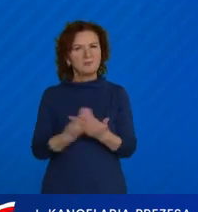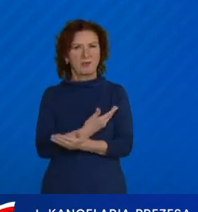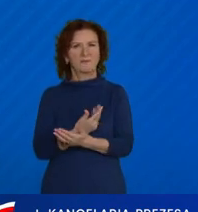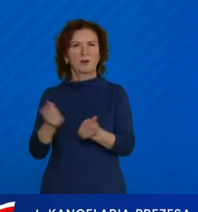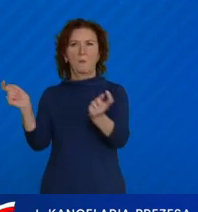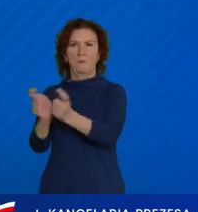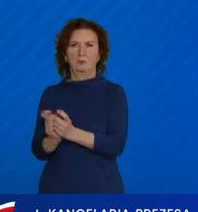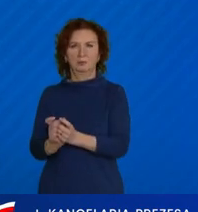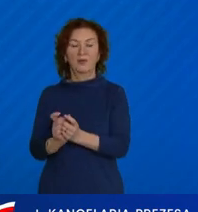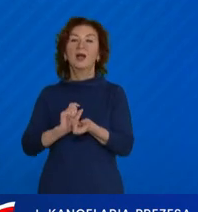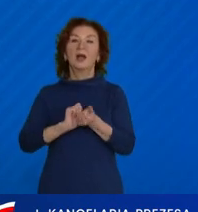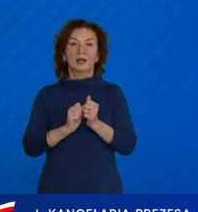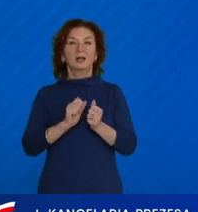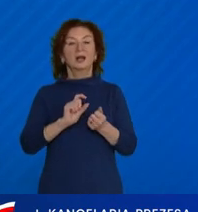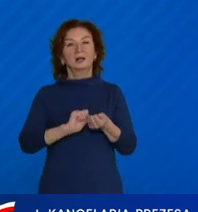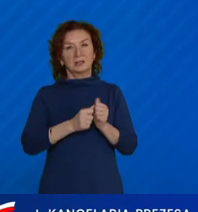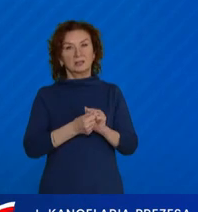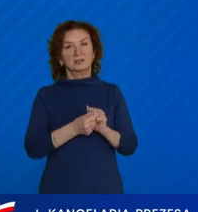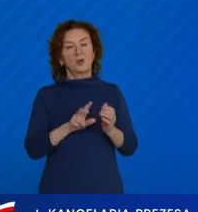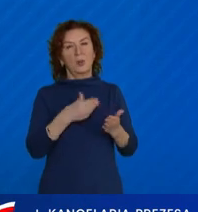gdzie po prostu jak Kania Dżdżu